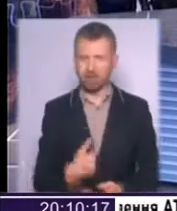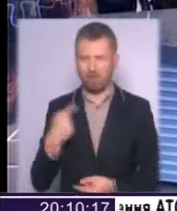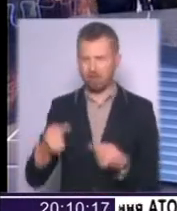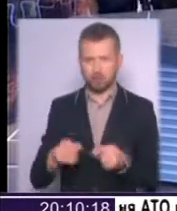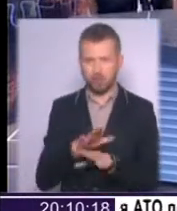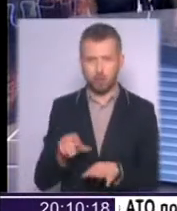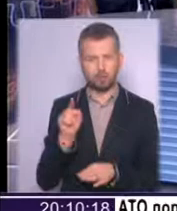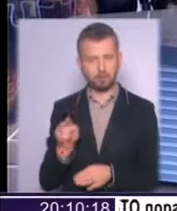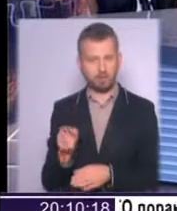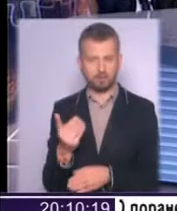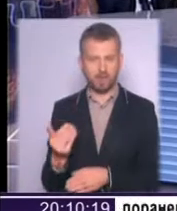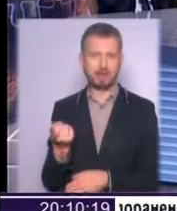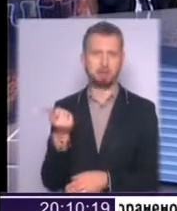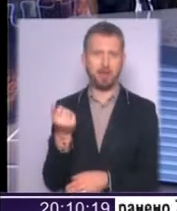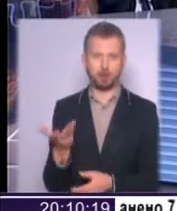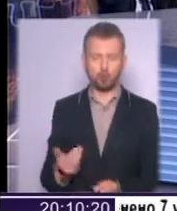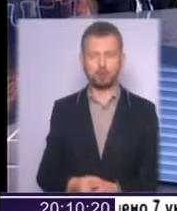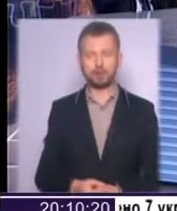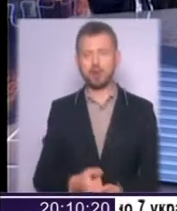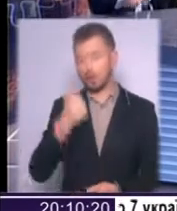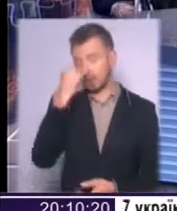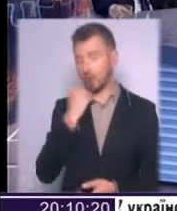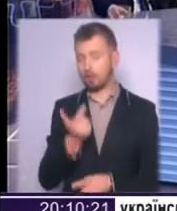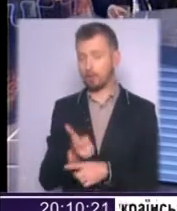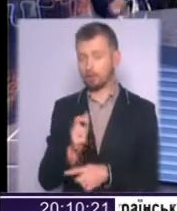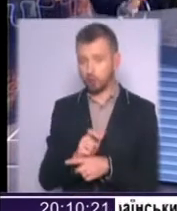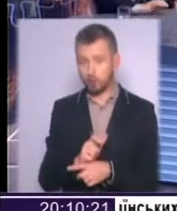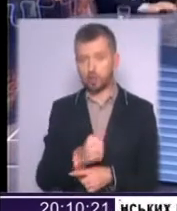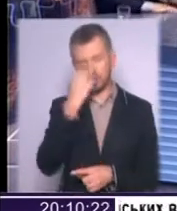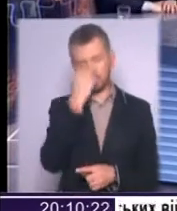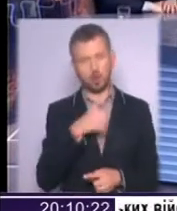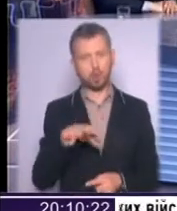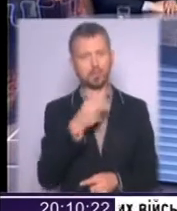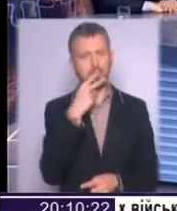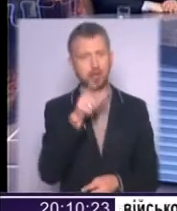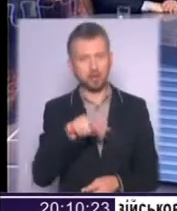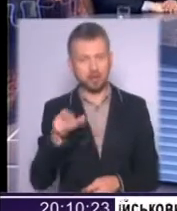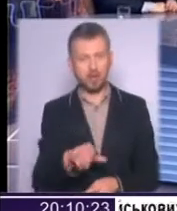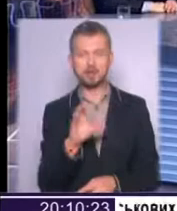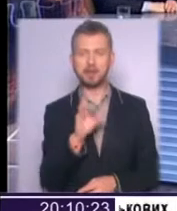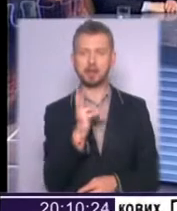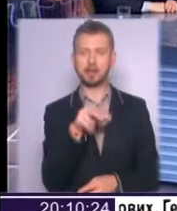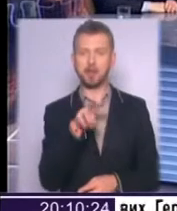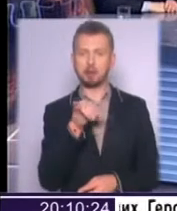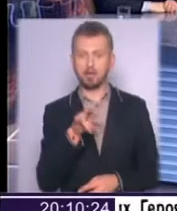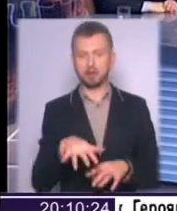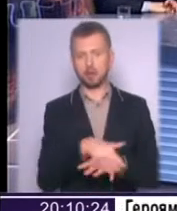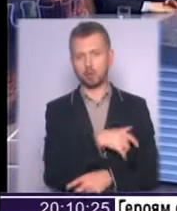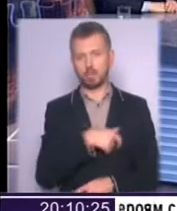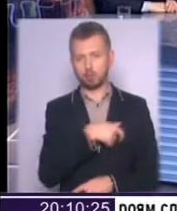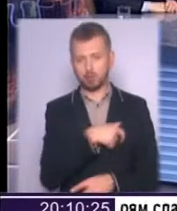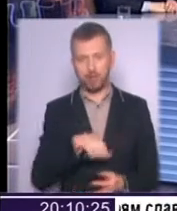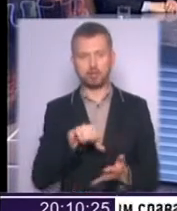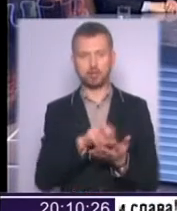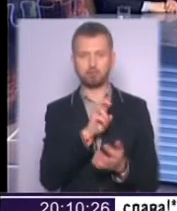в меншості особливо точно молоді. З такою ініціативою. Дякую вам дуже за участь в нашій передачі, дякую всім нашим глядачам. Сергій Каплін, народний депутат, член депутатської фракції «Блок Петра